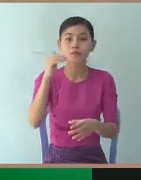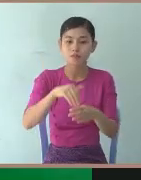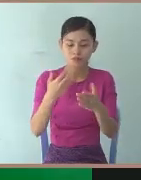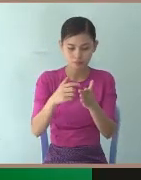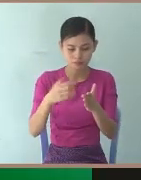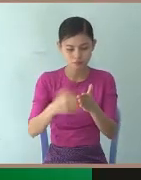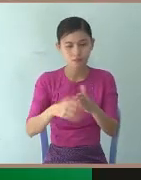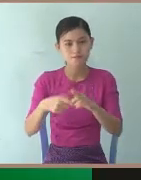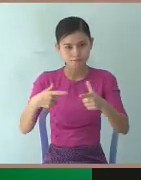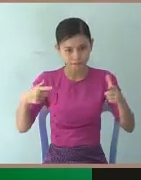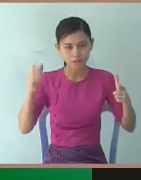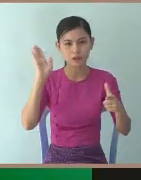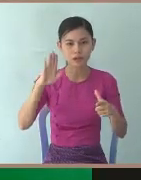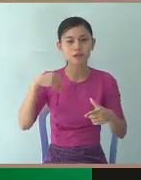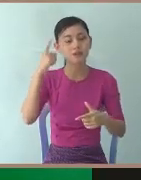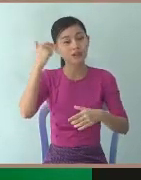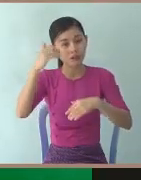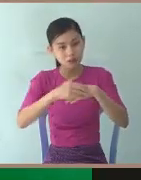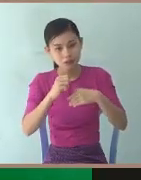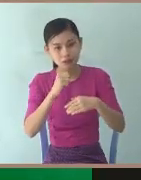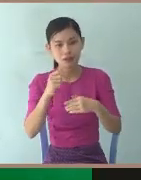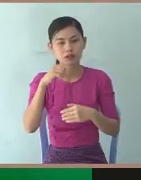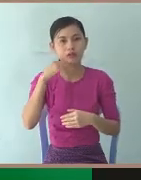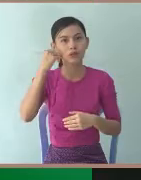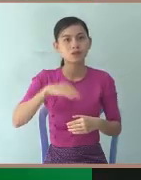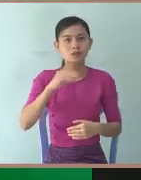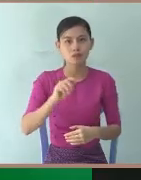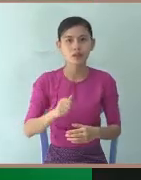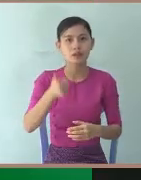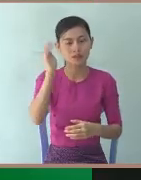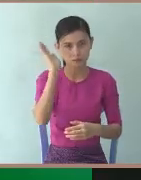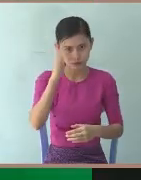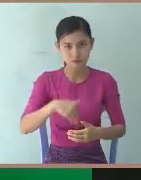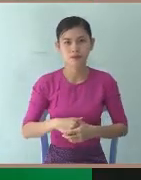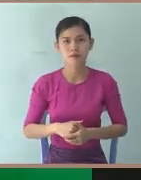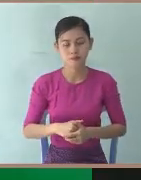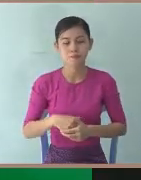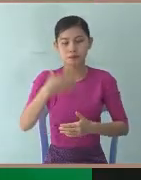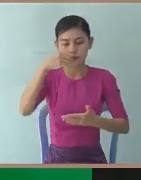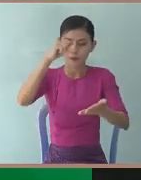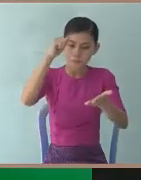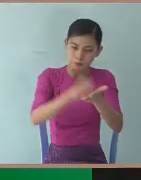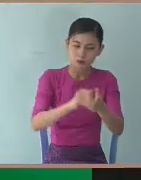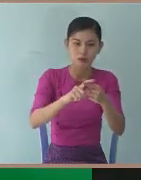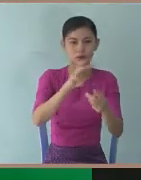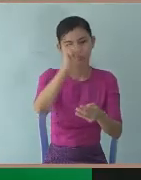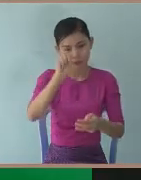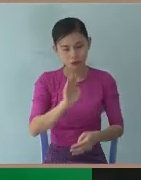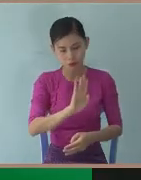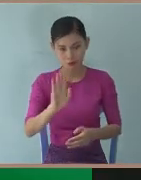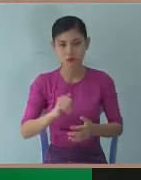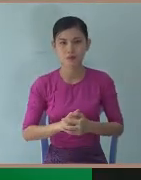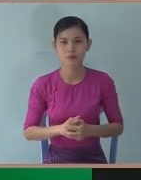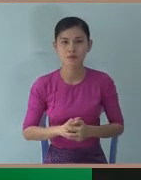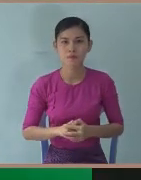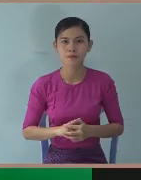တဲ့ဒီ skillful ဖြစ်တဲ့လူသားတွေလူငယ်တွေဖြစ်လာဖို့အတွက်လည်းကျွန်တော်တို့ကစီမံကိန်းနဲ့ကျွန်တော်စီမံလုံနေတာရှိပါတယ်နောက်